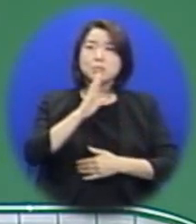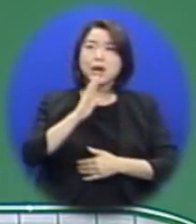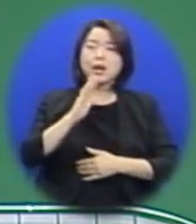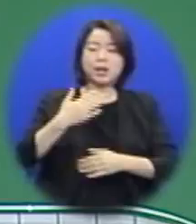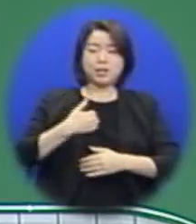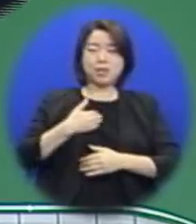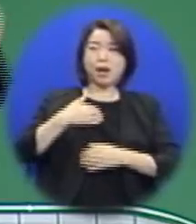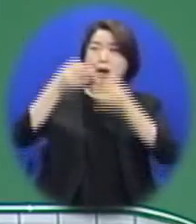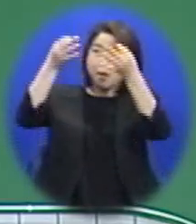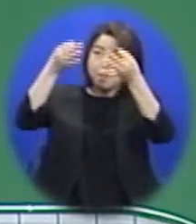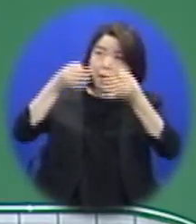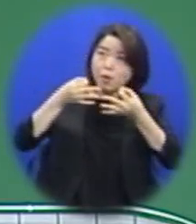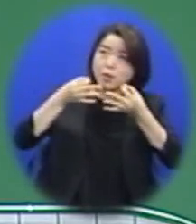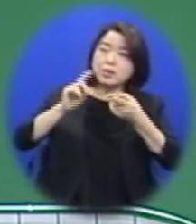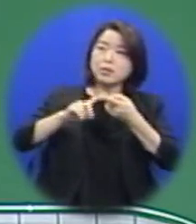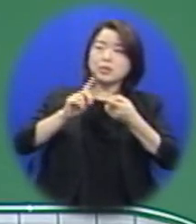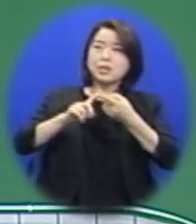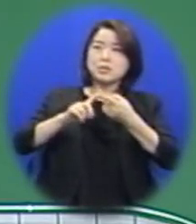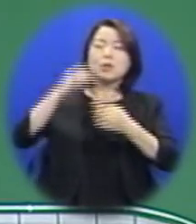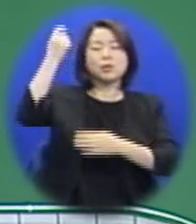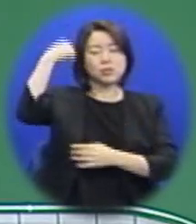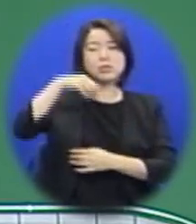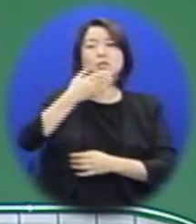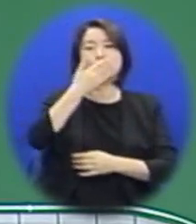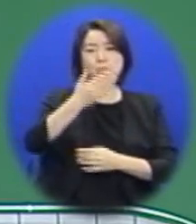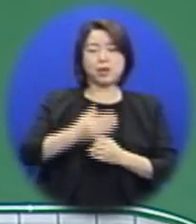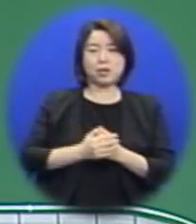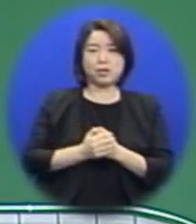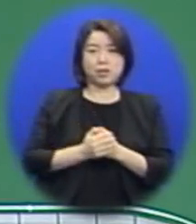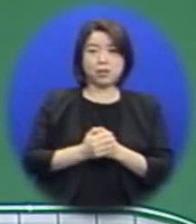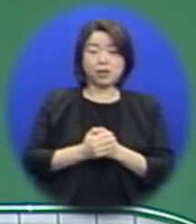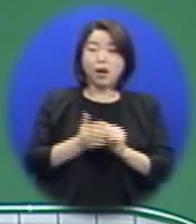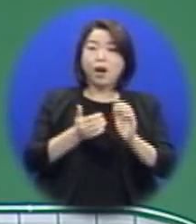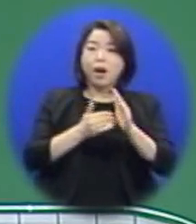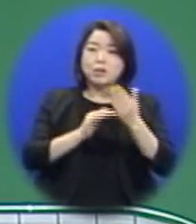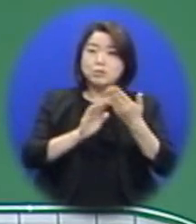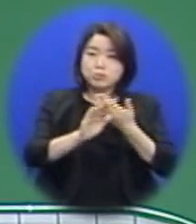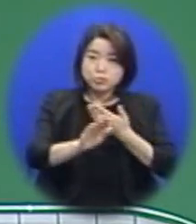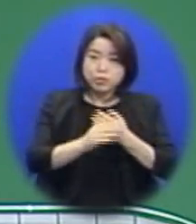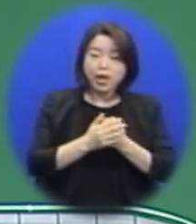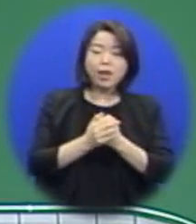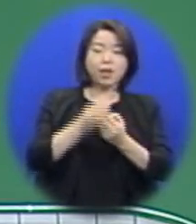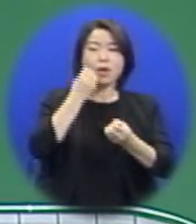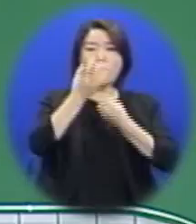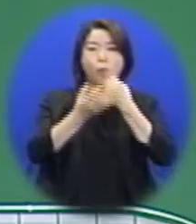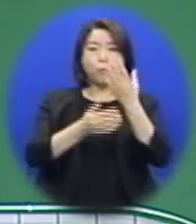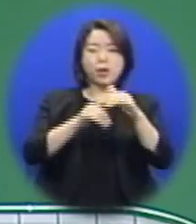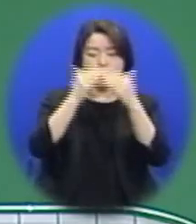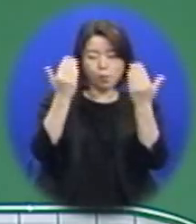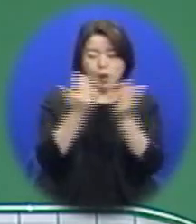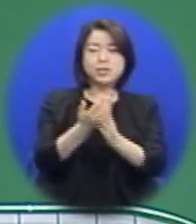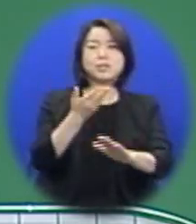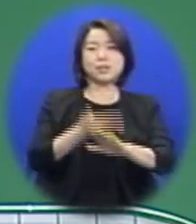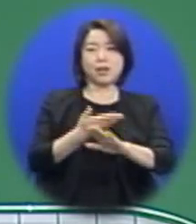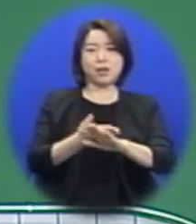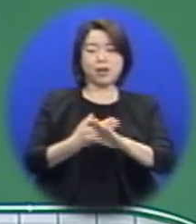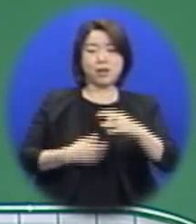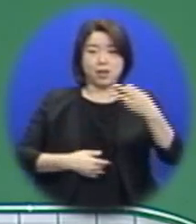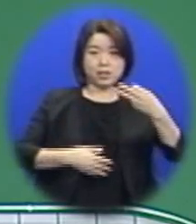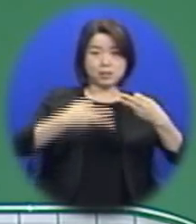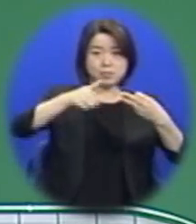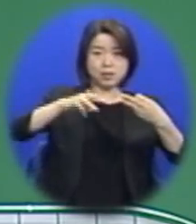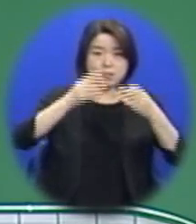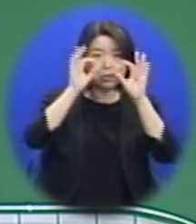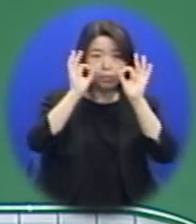있음을 그도 본 것입니다. 그러고 나니까는 고백이 완전히 달라졌어요. 13절에 보면 이렇게